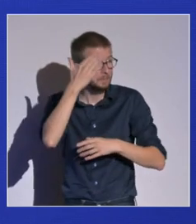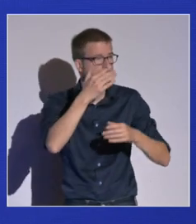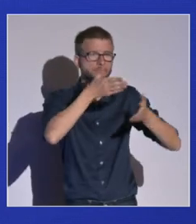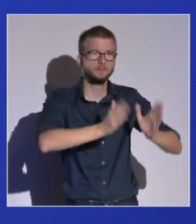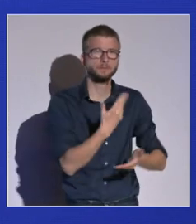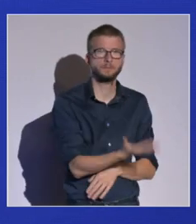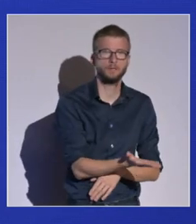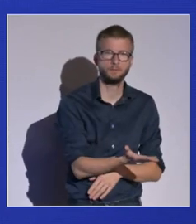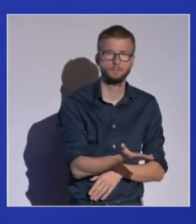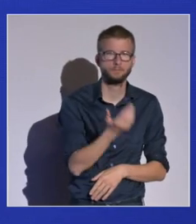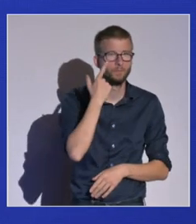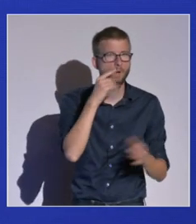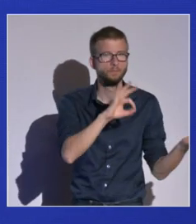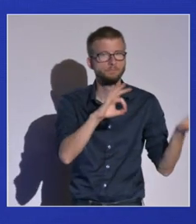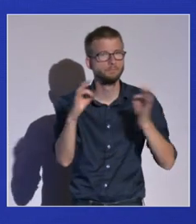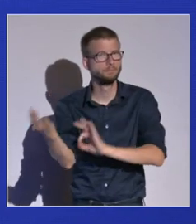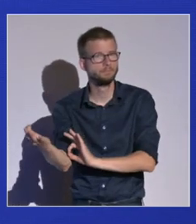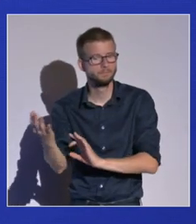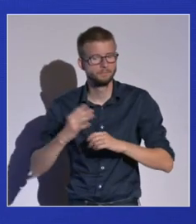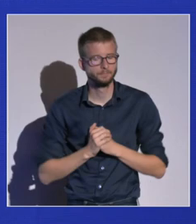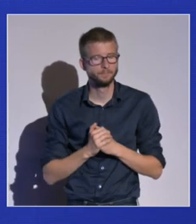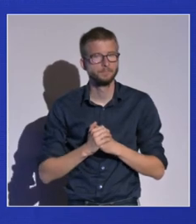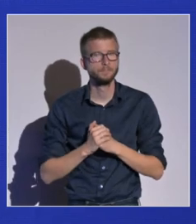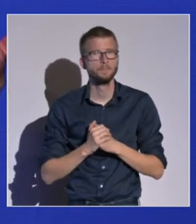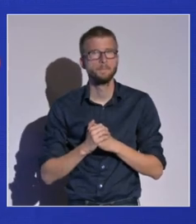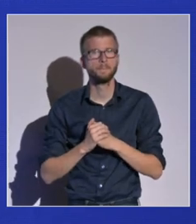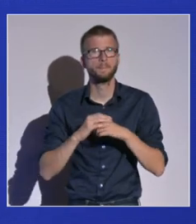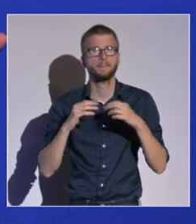pont entre